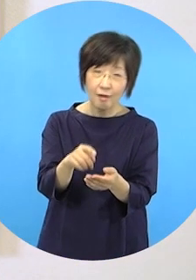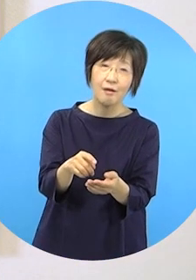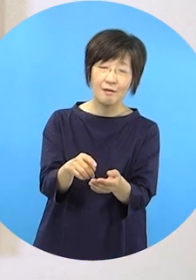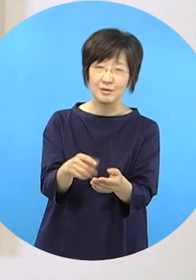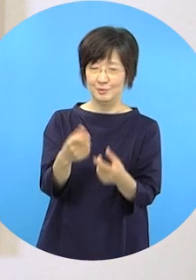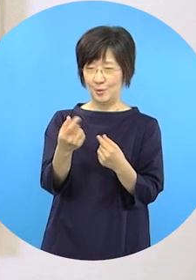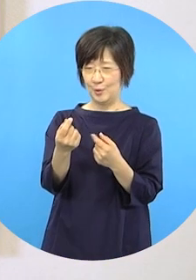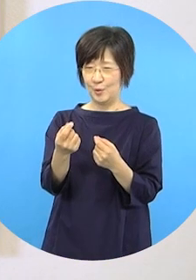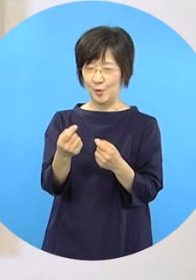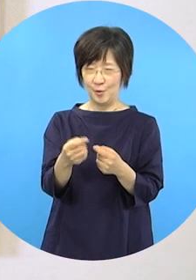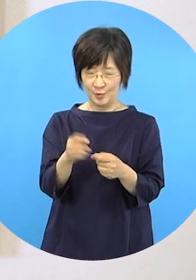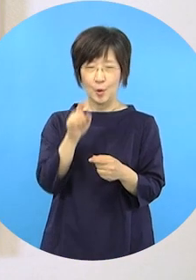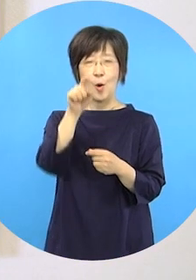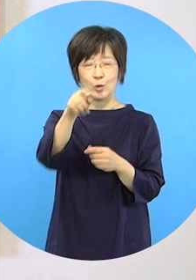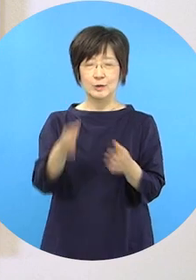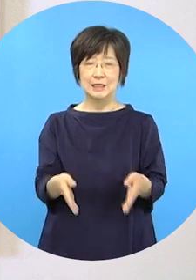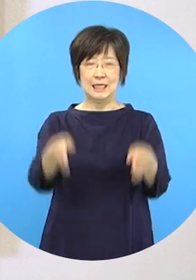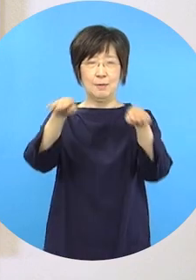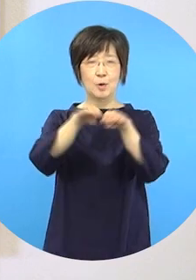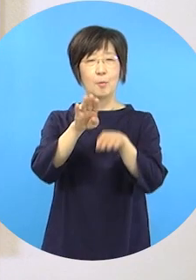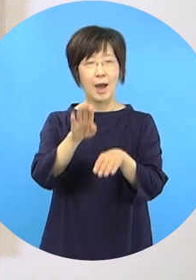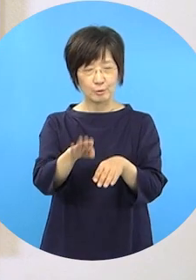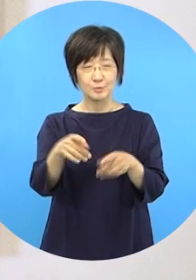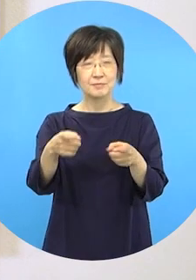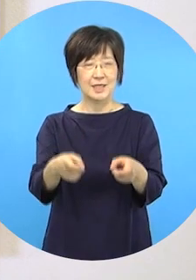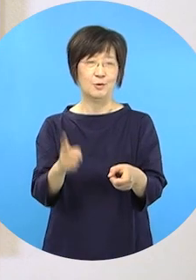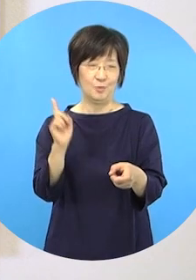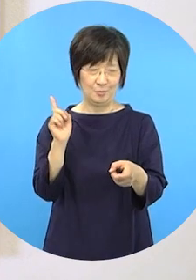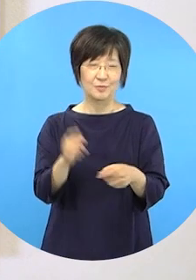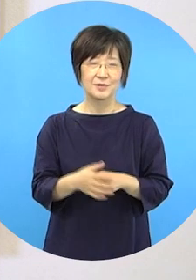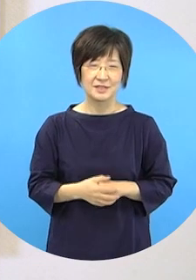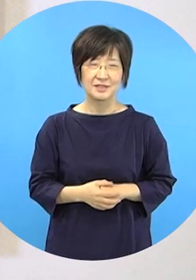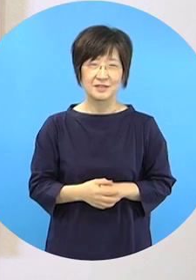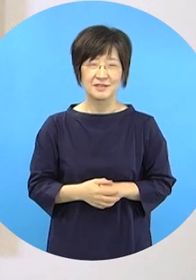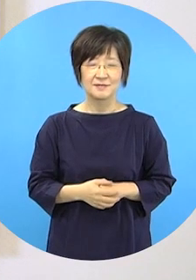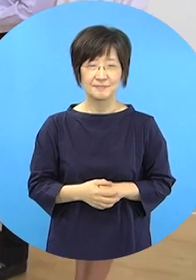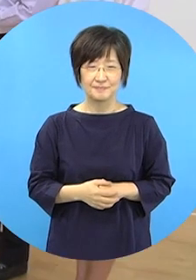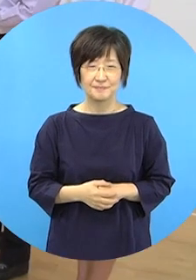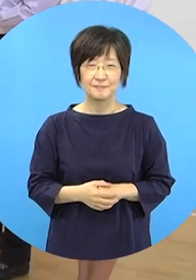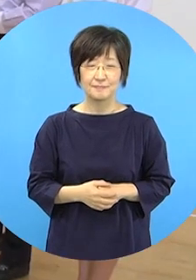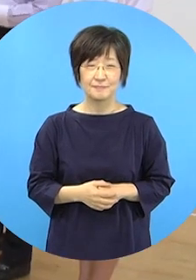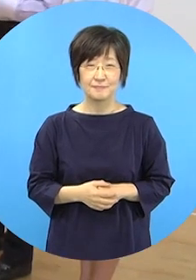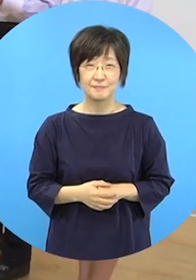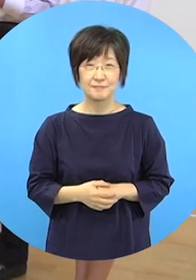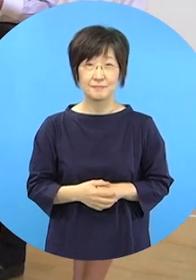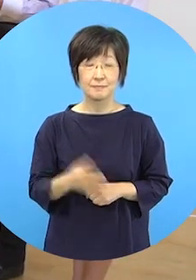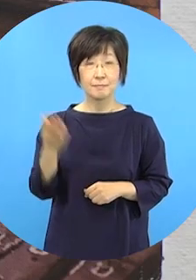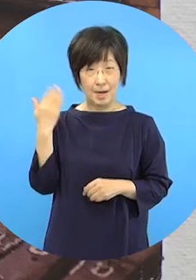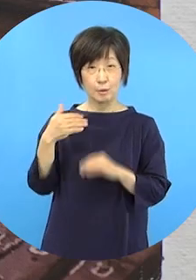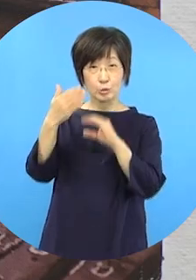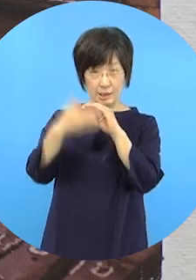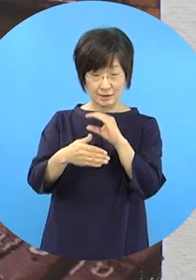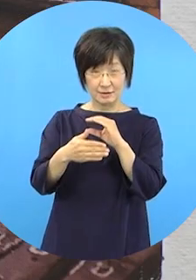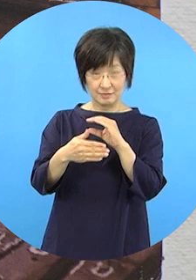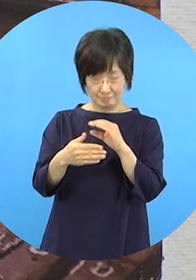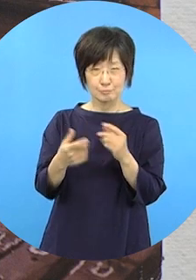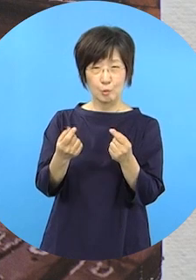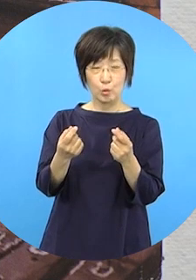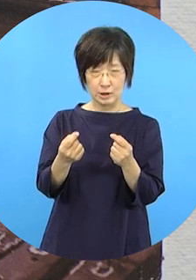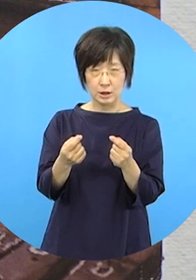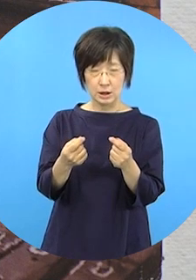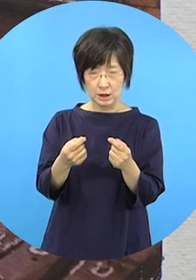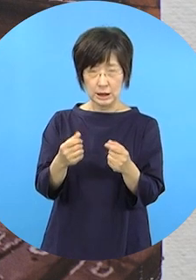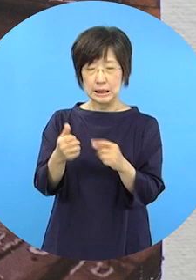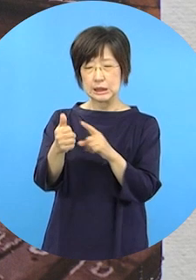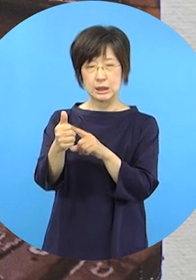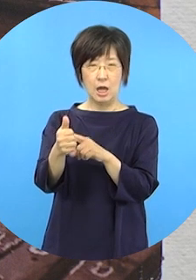のかなっていうふうに、 奥に建物がある、そういう港の景色ですね。 わかりますね。 一番最初の写真でも出てたように、木